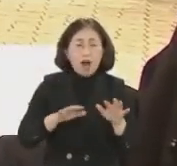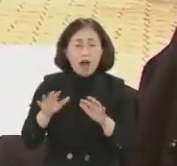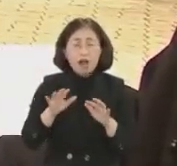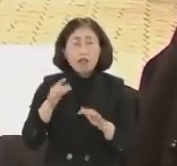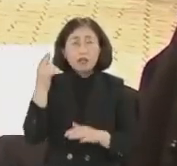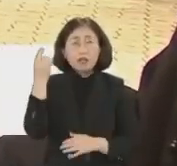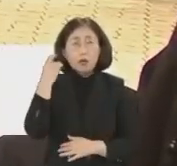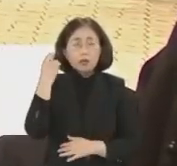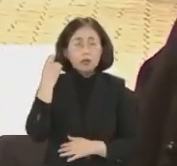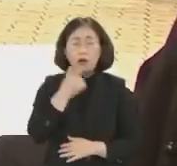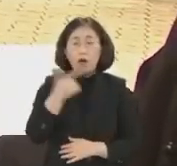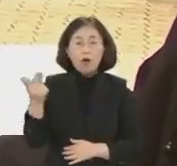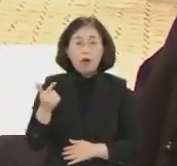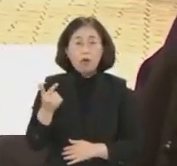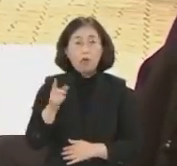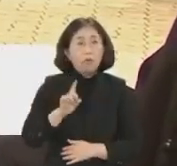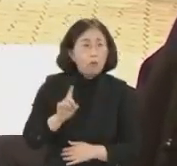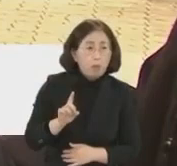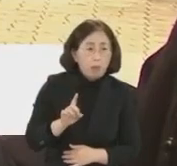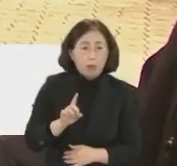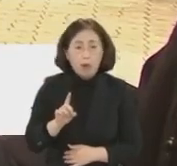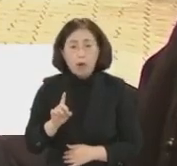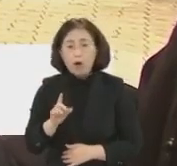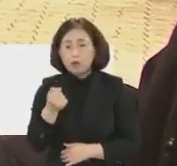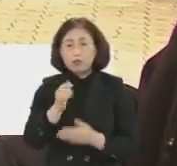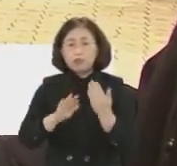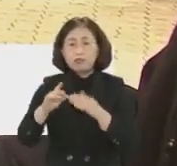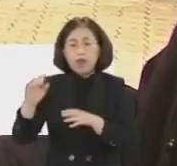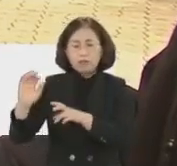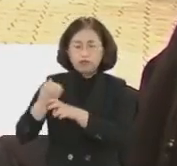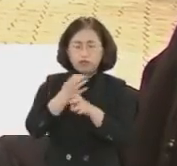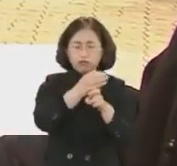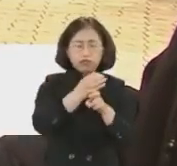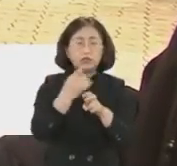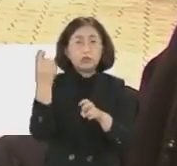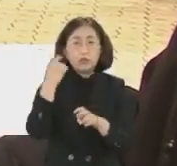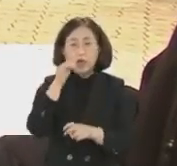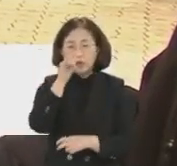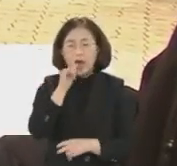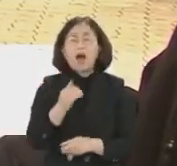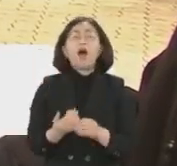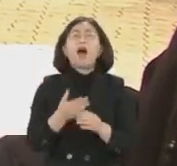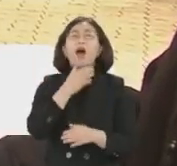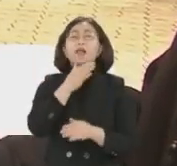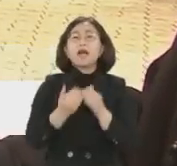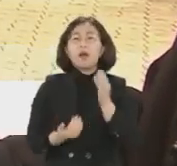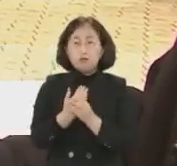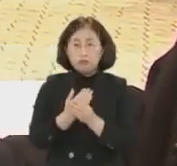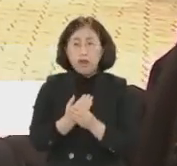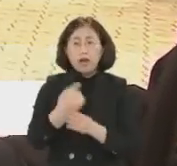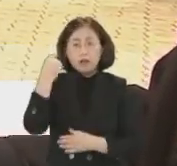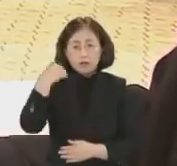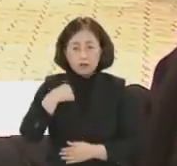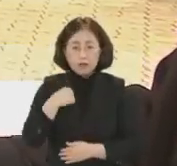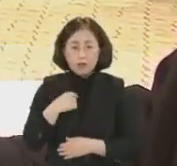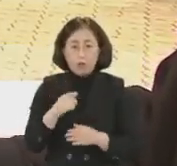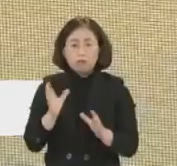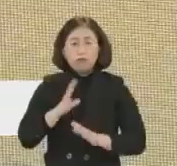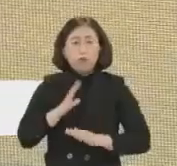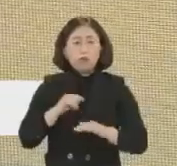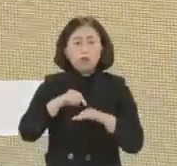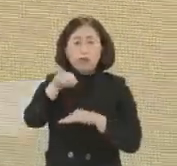뭔 소리인가 했더니 조금 있으니까 막 사이렌 소리가 들리고 나더니 막 이게 사고는가 보다 그렇게 느끼기만 했죠. 밤이라 무서워 나오고도